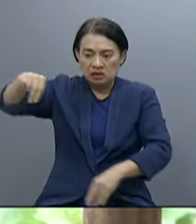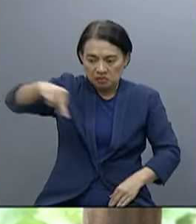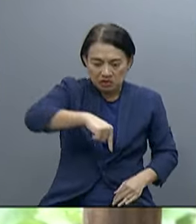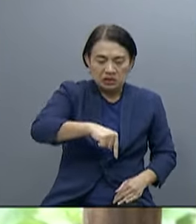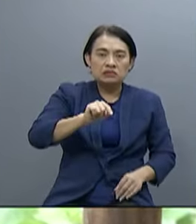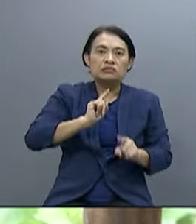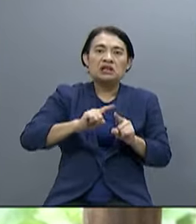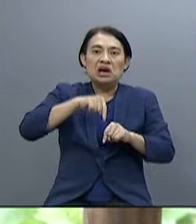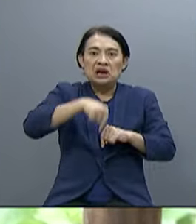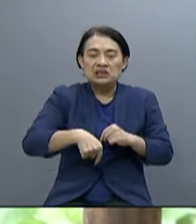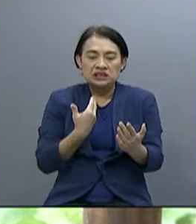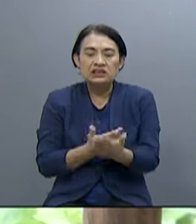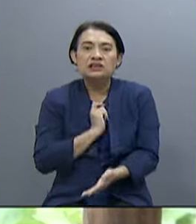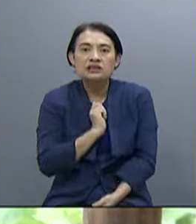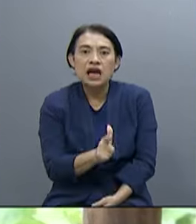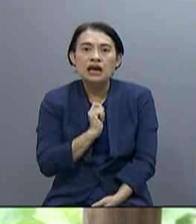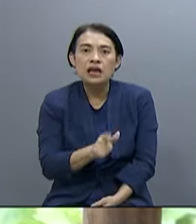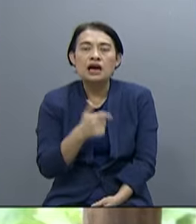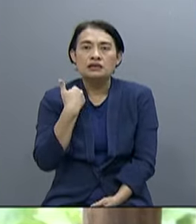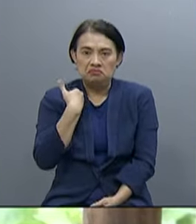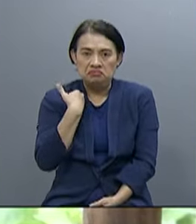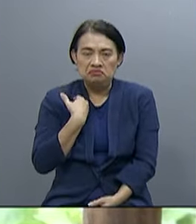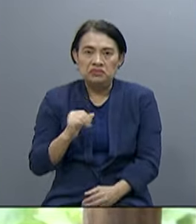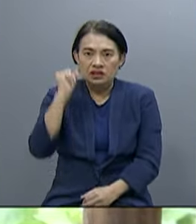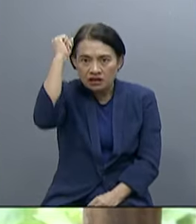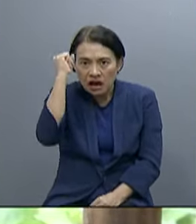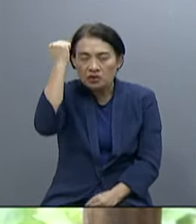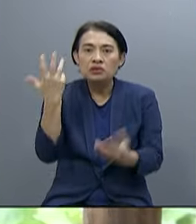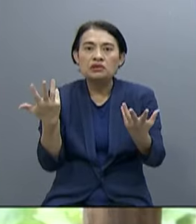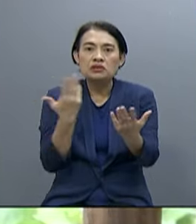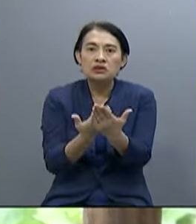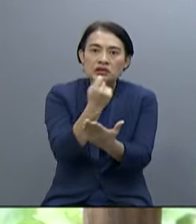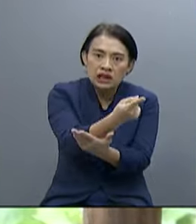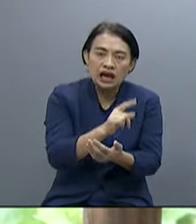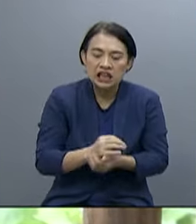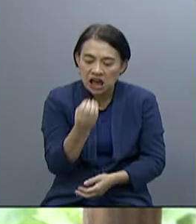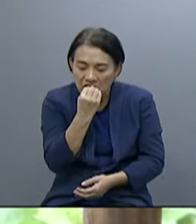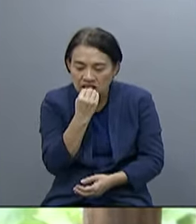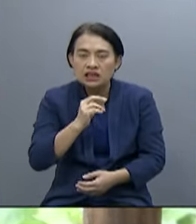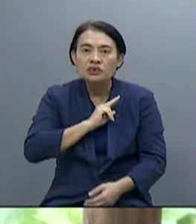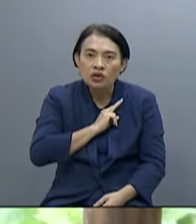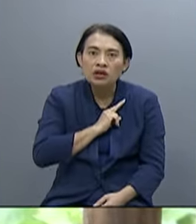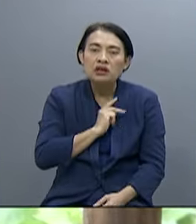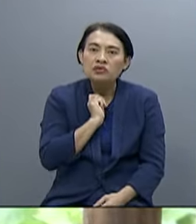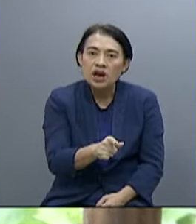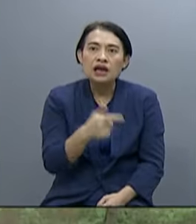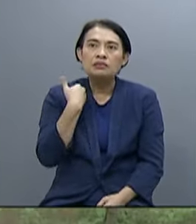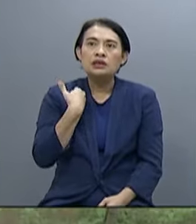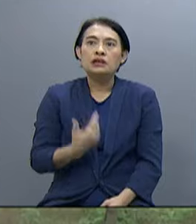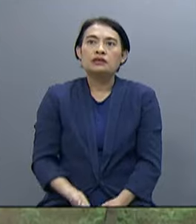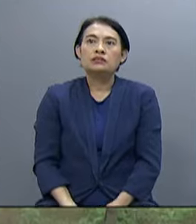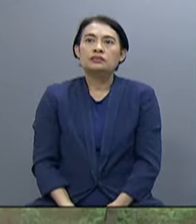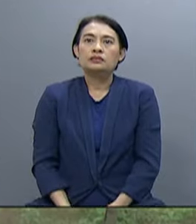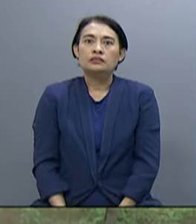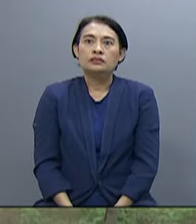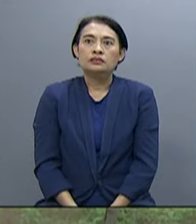รือไม่ก็อะไรพวกนี้มันก็จะเสียค่าใช้จ่ายในเรื่องของค่ารถบางทีนอกจากค่ารถเราก็ต้องมีค่าอาหารให้กับตัวเองด้วยอะไรแบบนี้ค่ะ